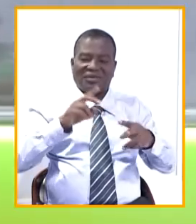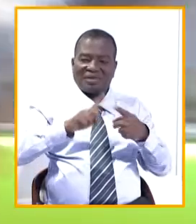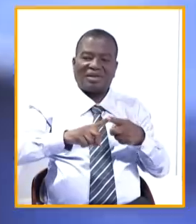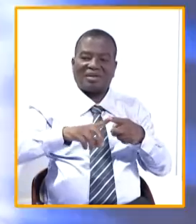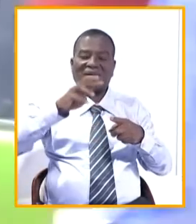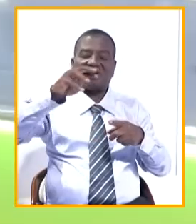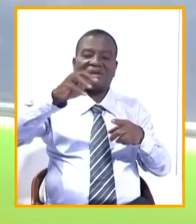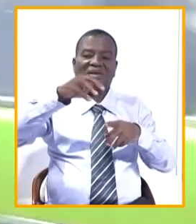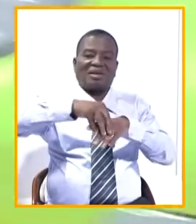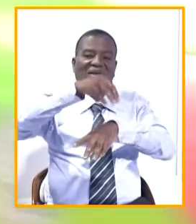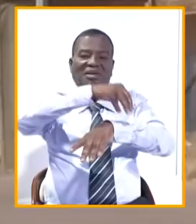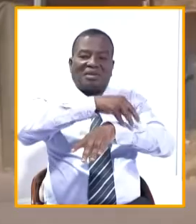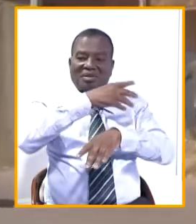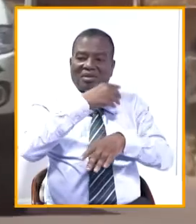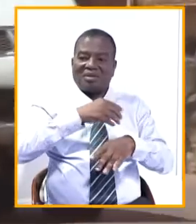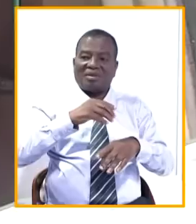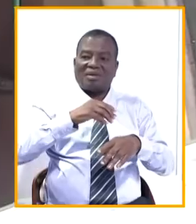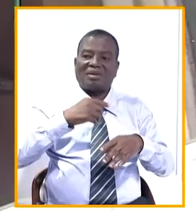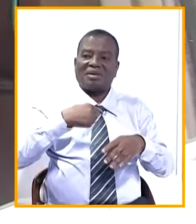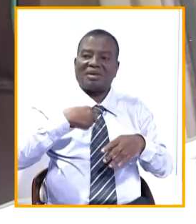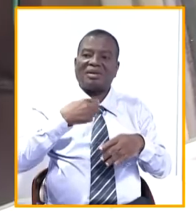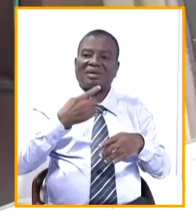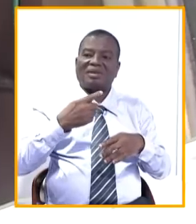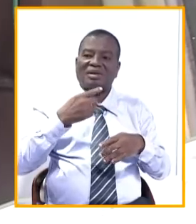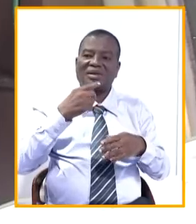l'ordre dans le secteur des transports. Je vois que